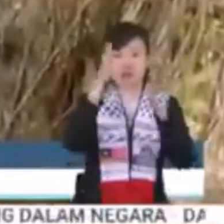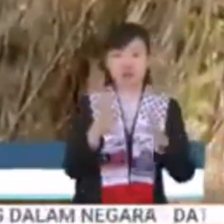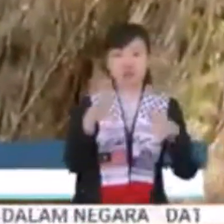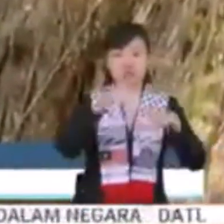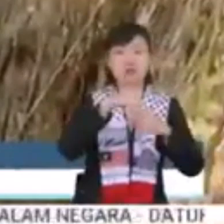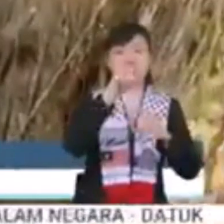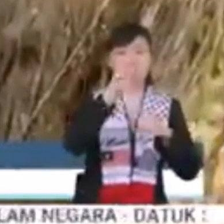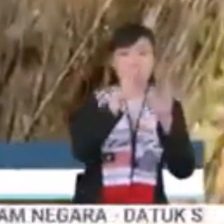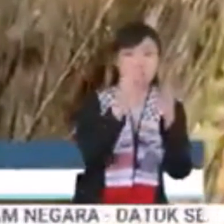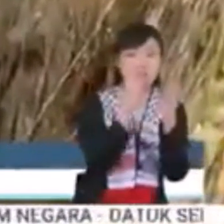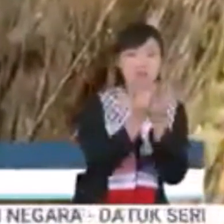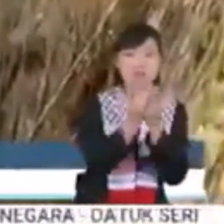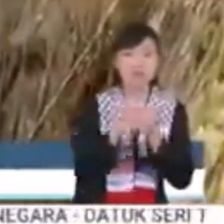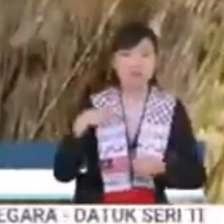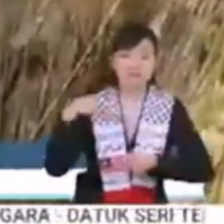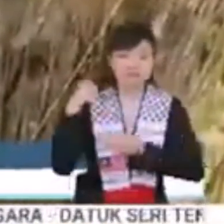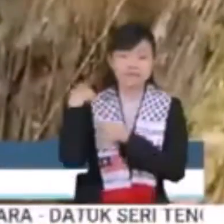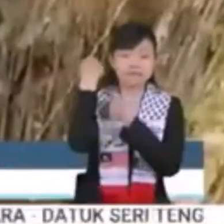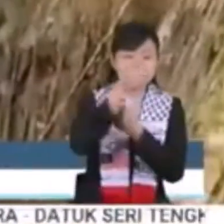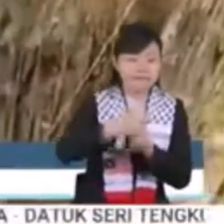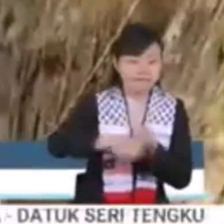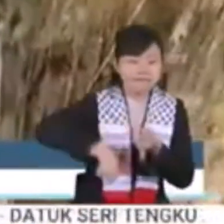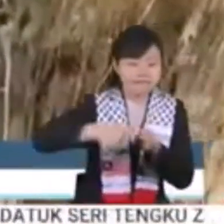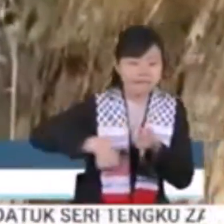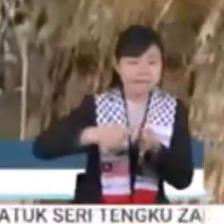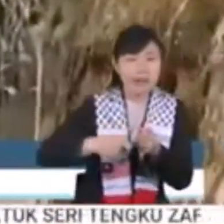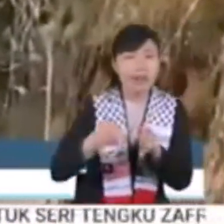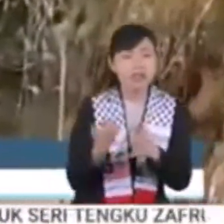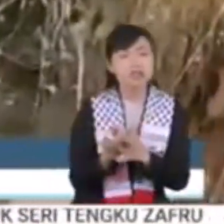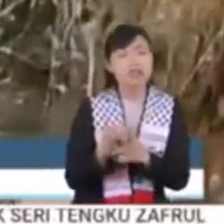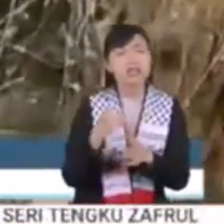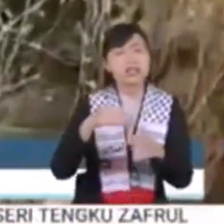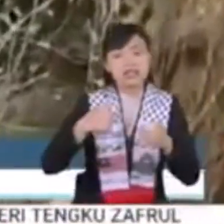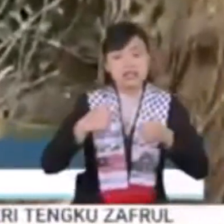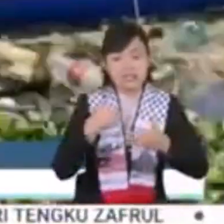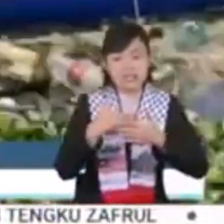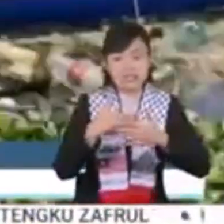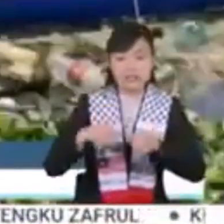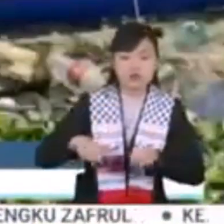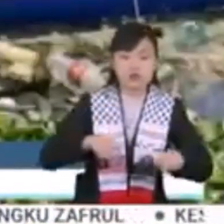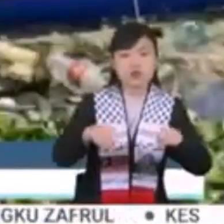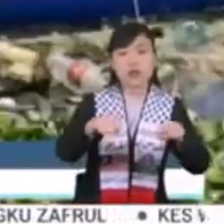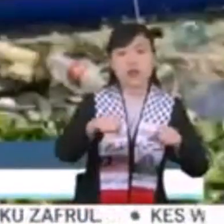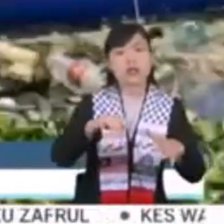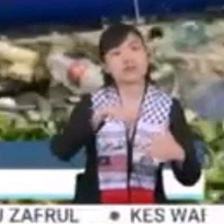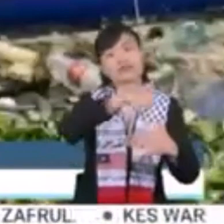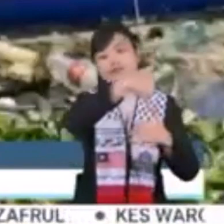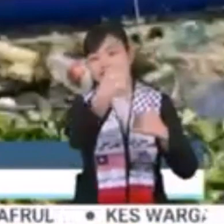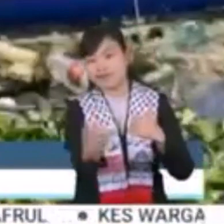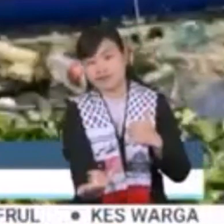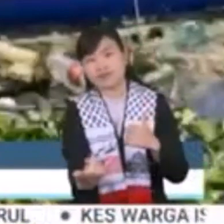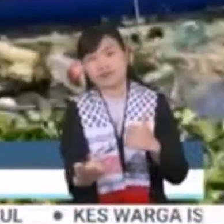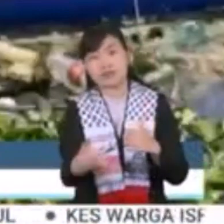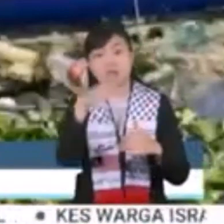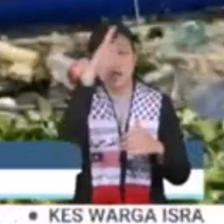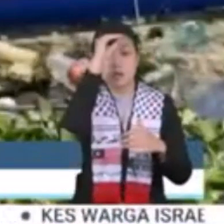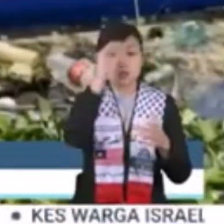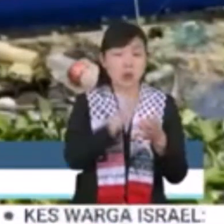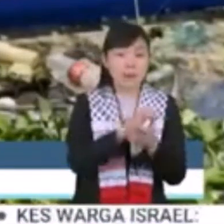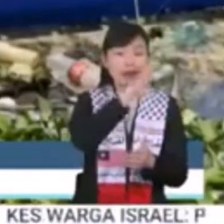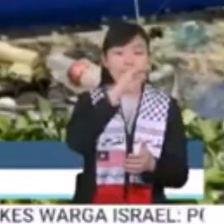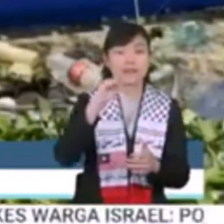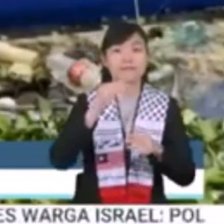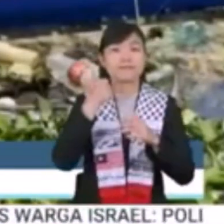ikan di kawasan berkenaan sebelum dibawa arus deras bagaimanapun suami dan anak lelaki mangsa berusia tahun